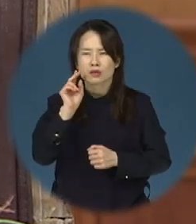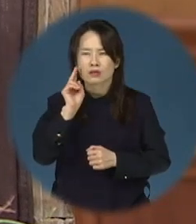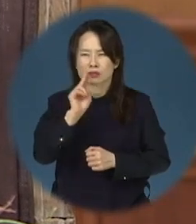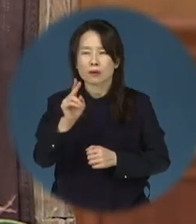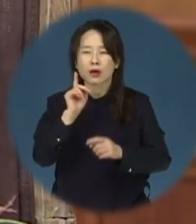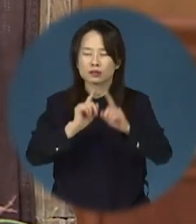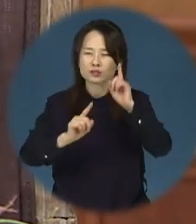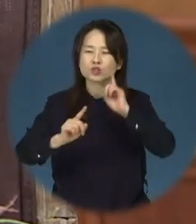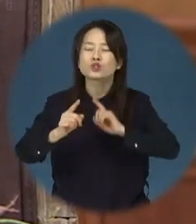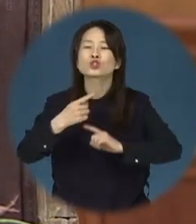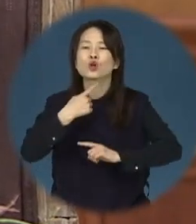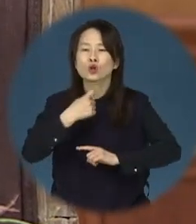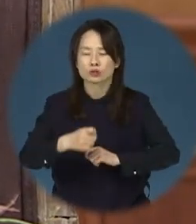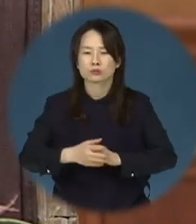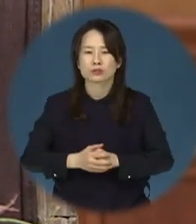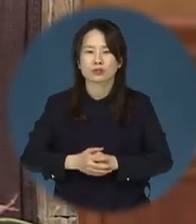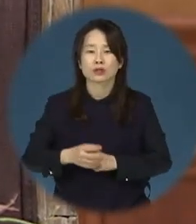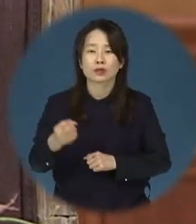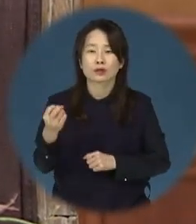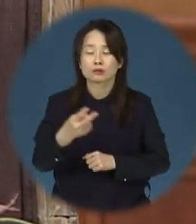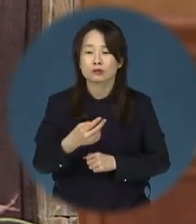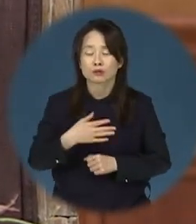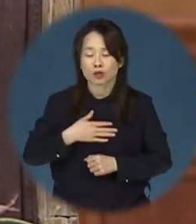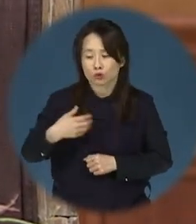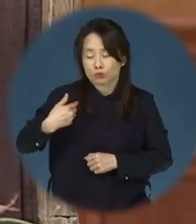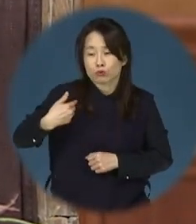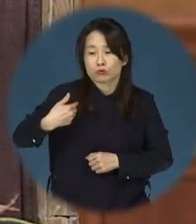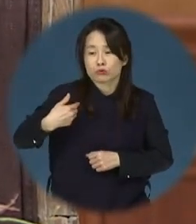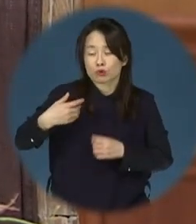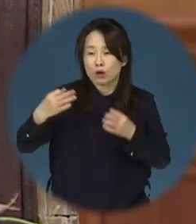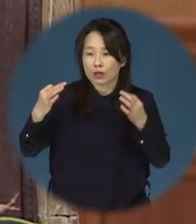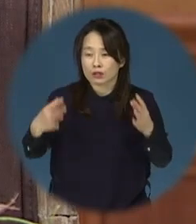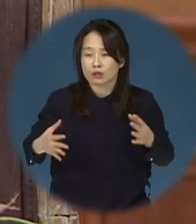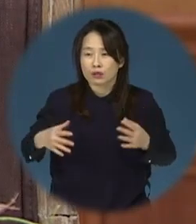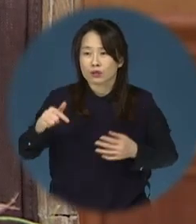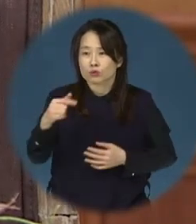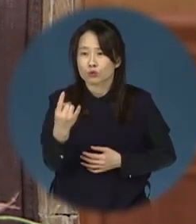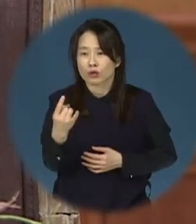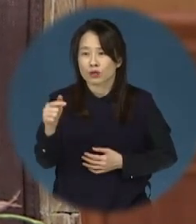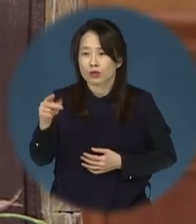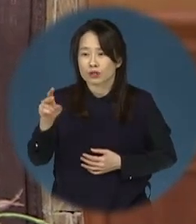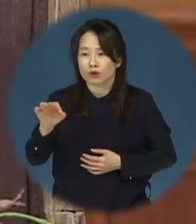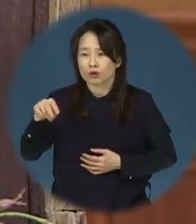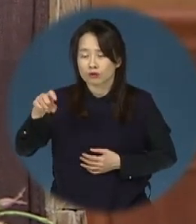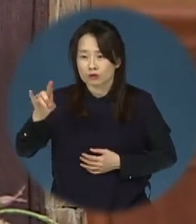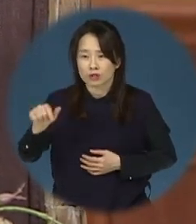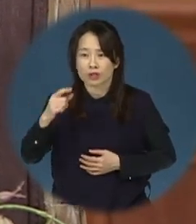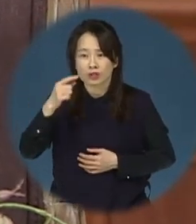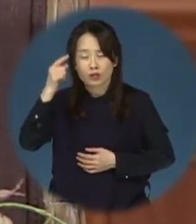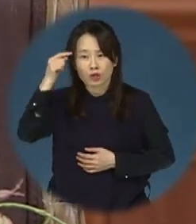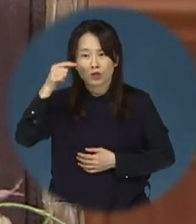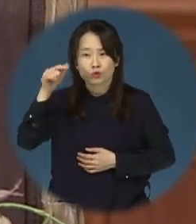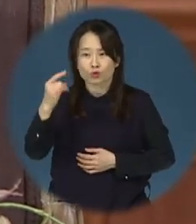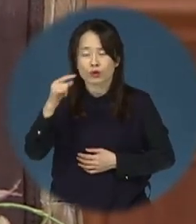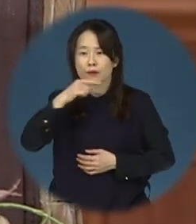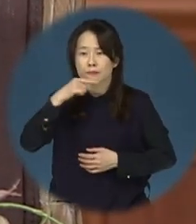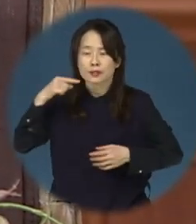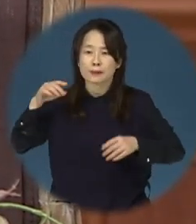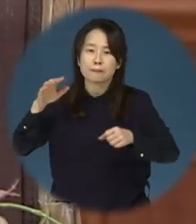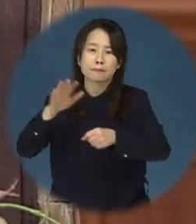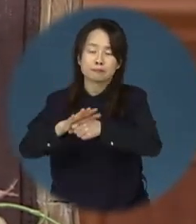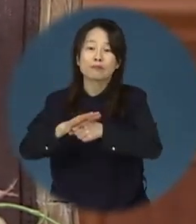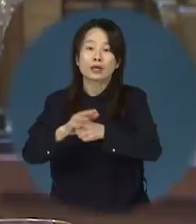그 뇌경색, 뇌졸중 이런 뇌출혈이 지나갔는데 그러고도 걸어서 또 다니시는구나라는 분들이 많았던 것